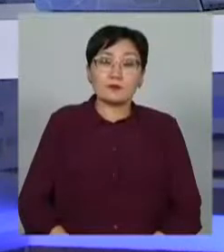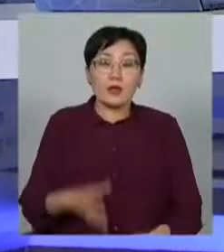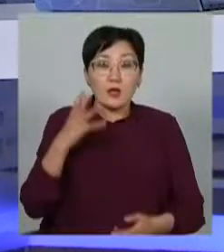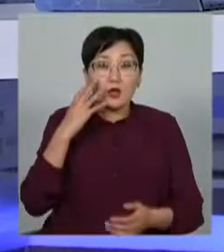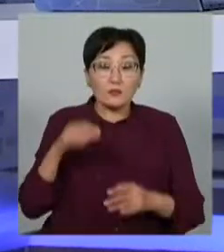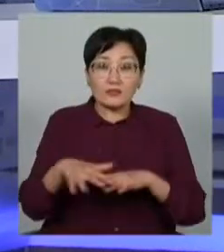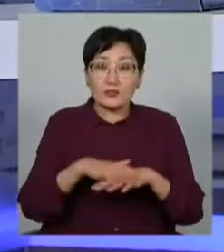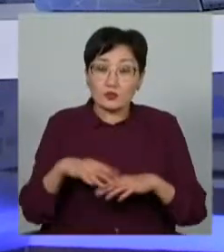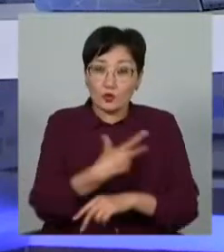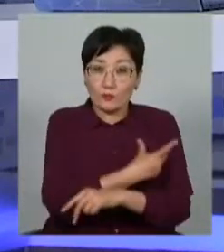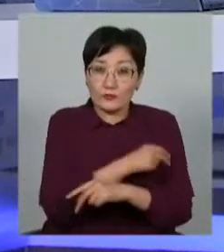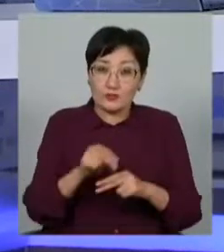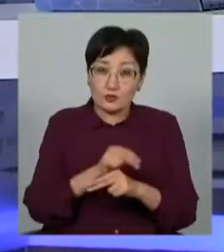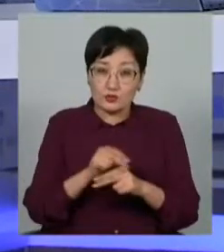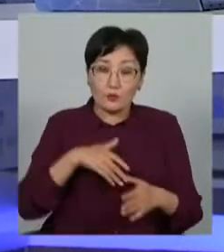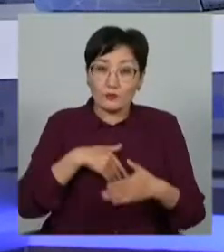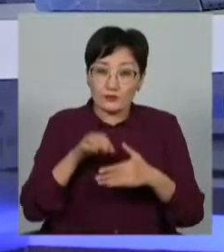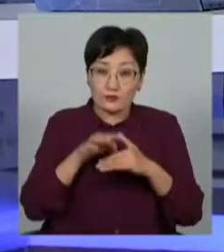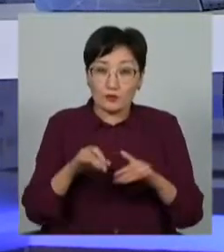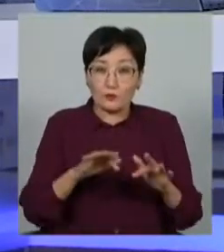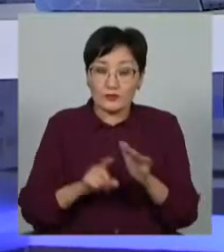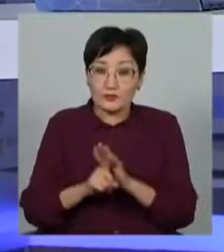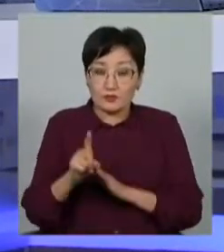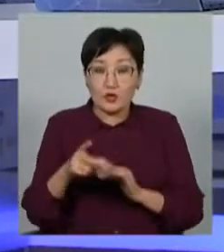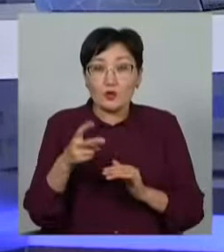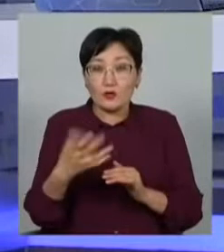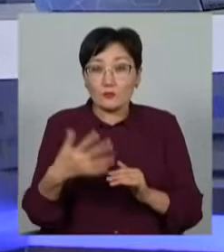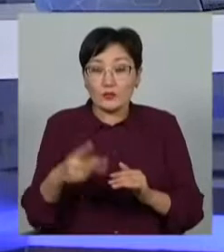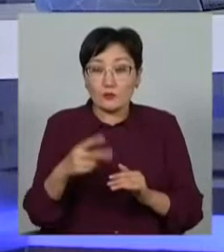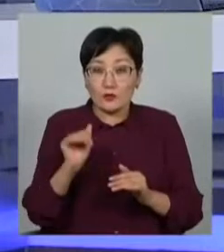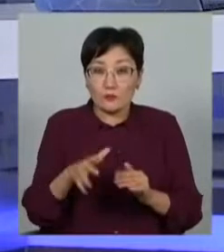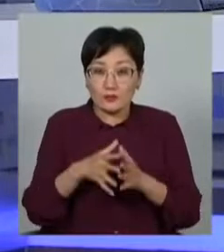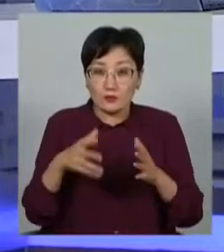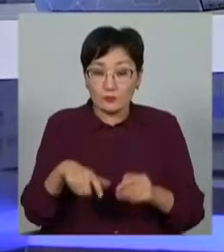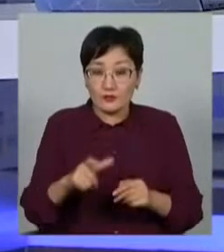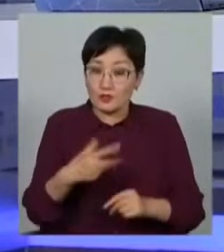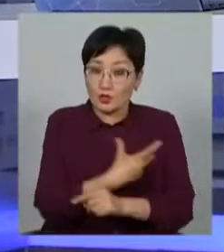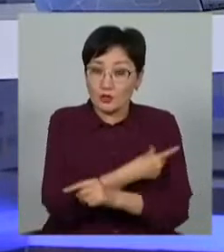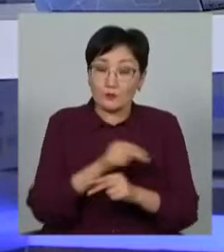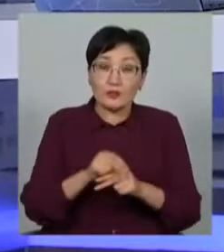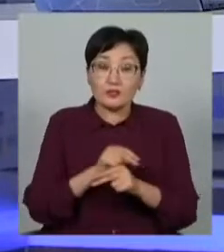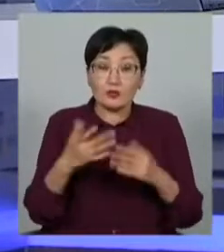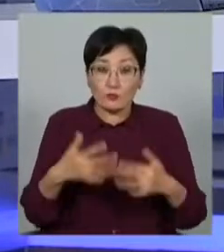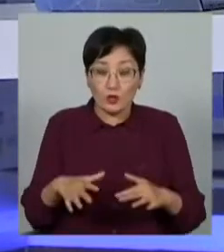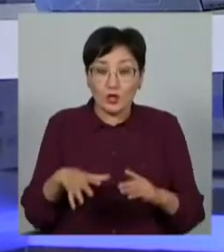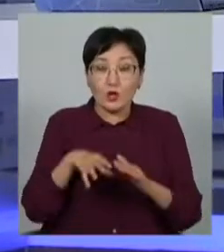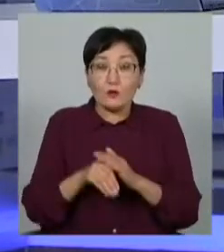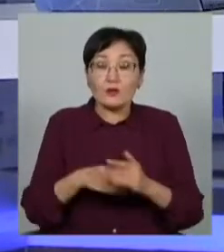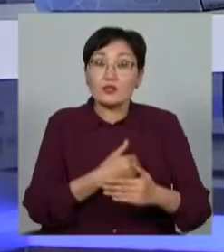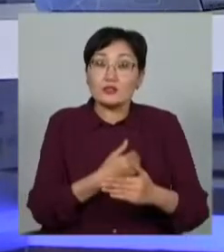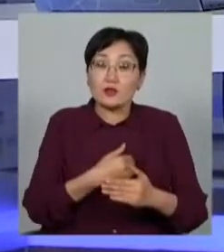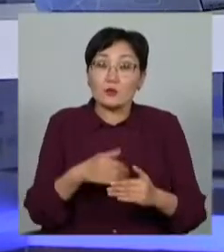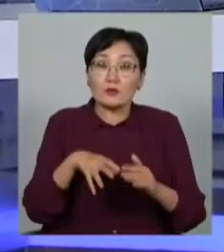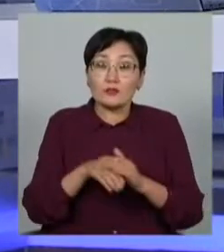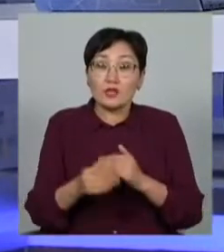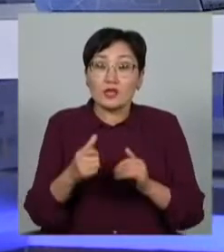Алматыда жаппай вакциналау қарқынды жүріп жатыр. Науқан басталғала 252 мыңнан аса адам екпе жасатты. Әсіресе, ет білдірушілер